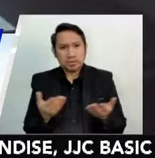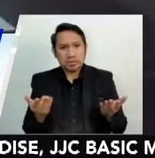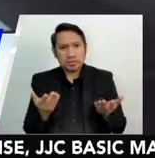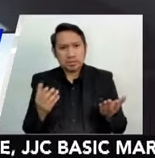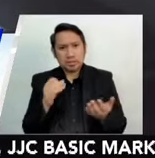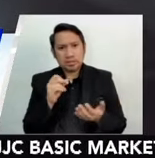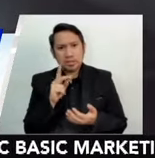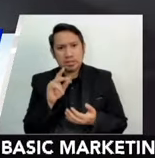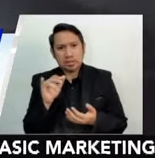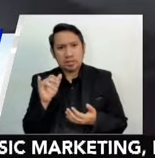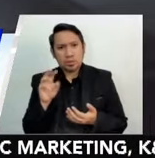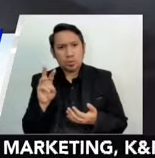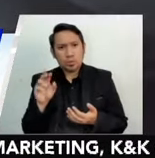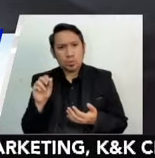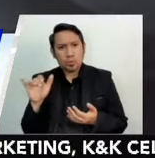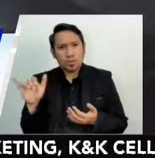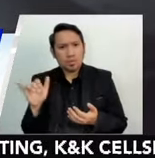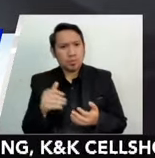What the...